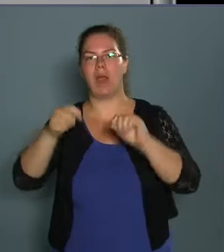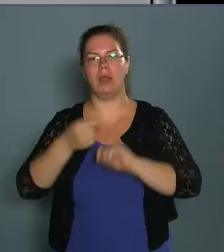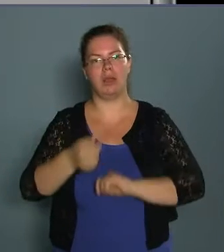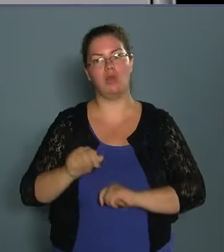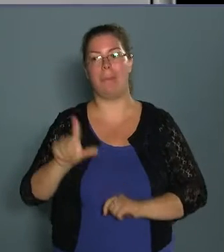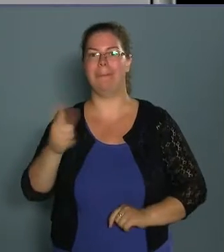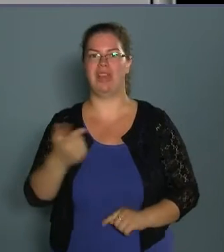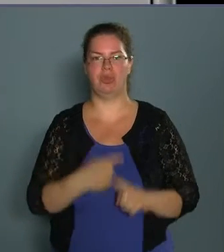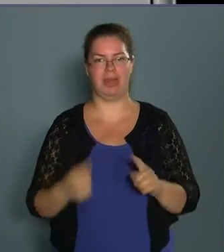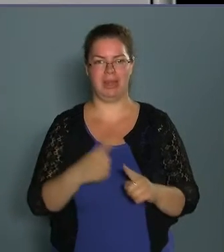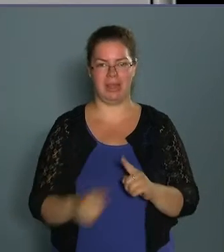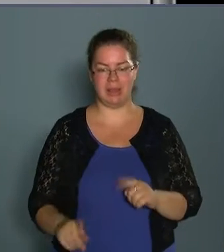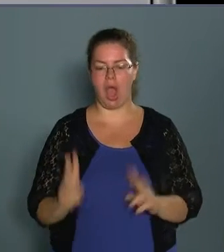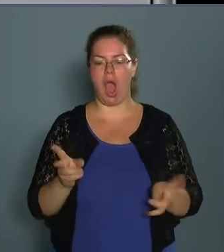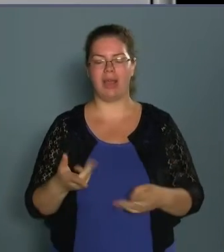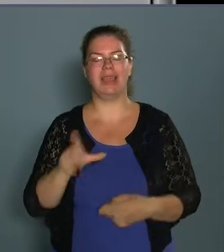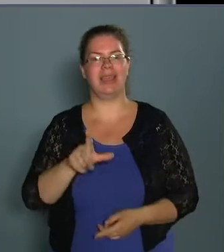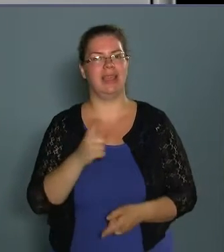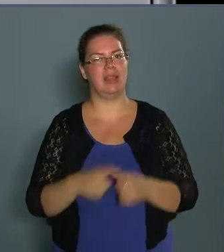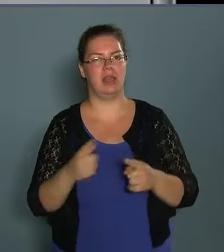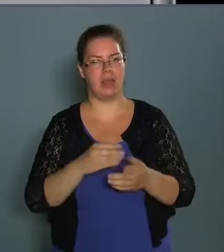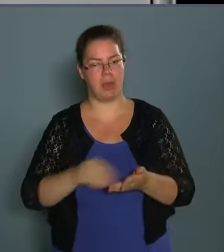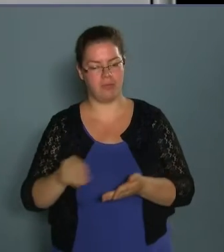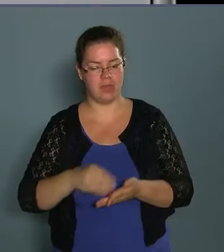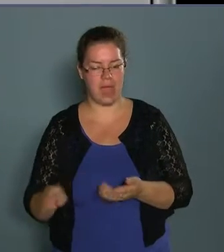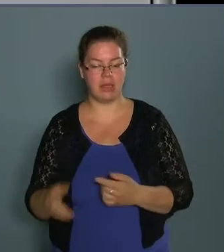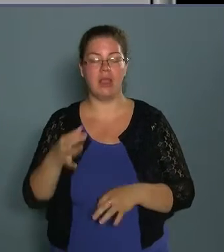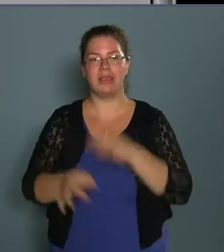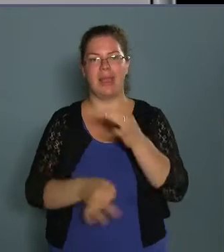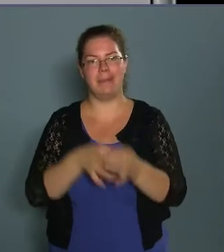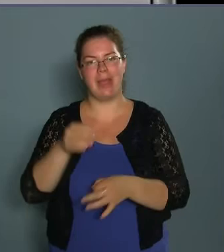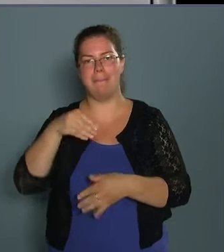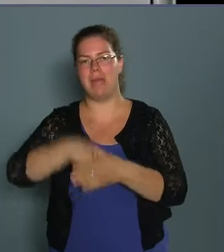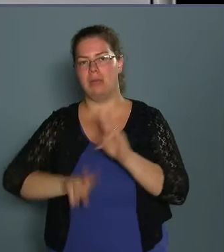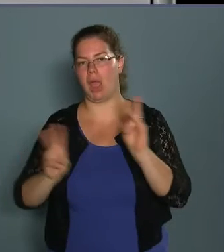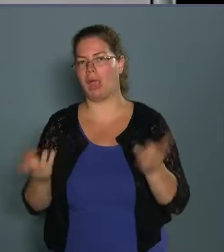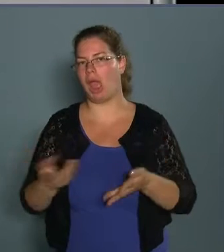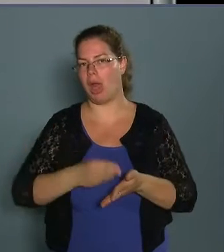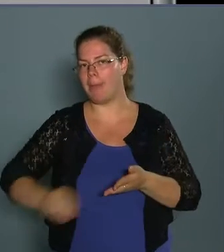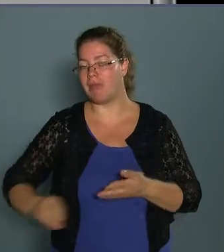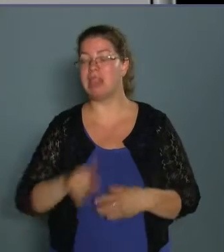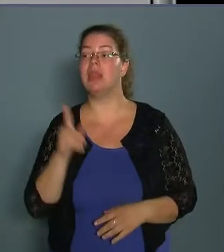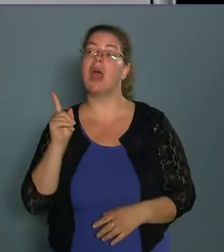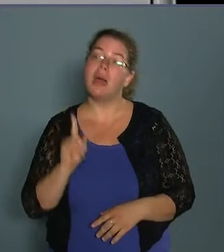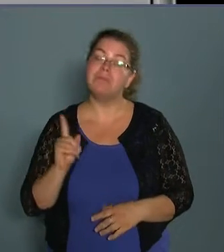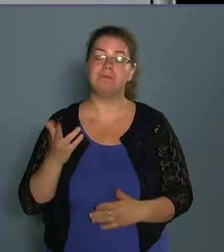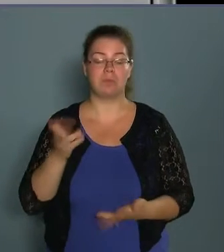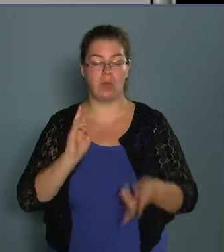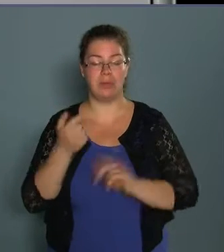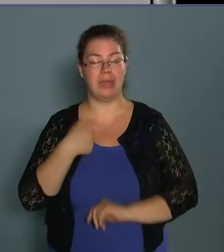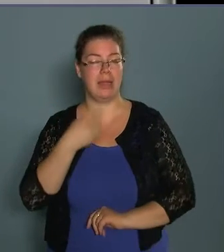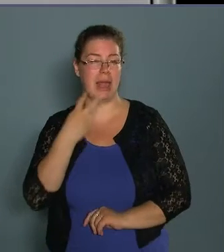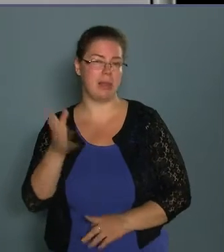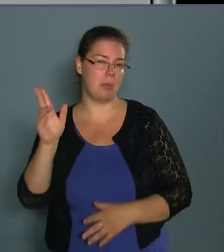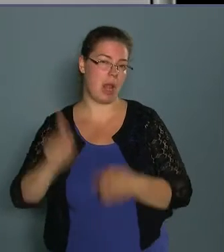részletét, aki két részletben fizeti, azt a szeptemberbe kell befizetni, de amennyire én láttam